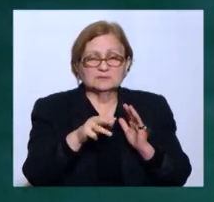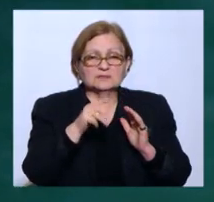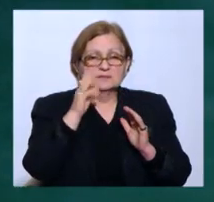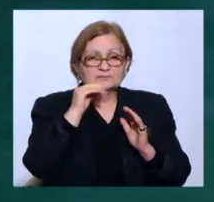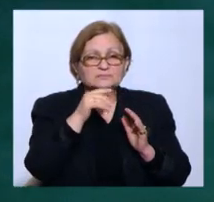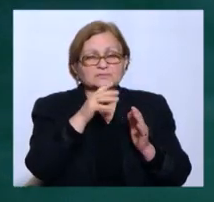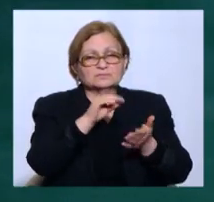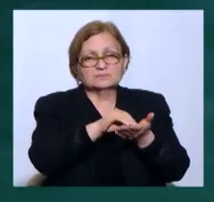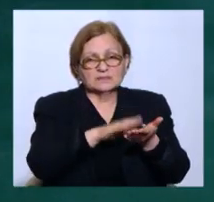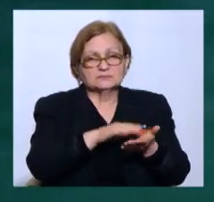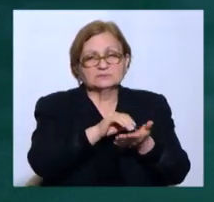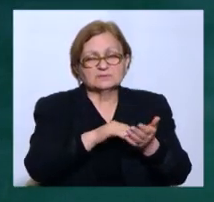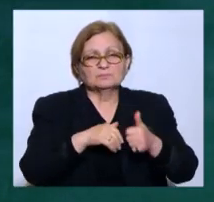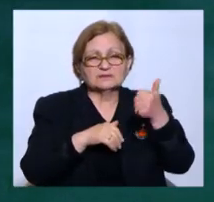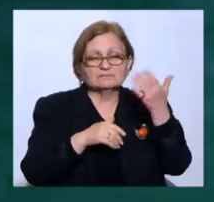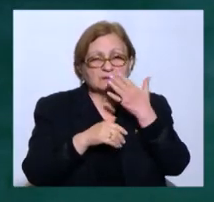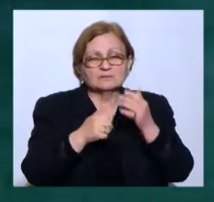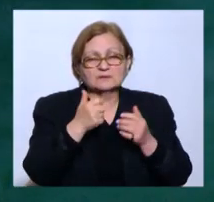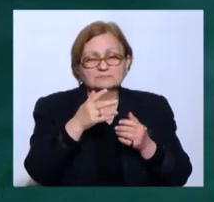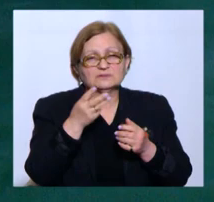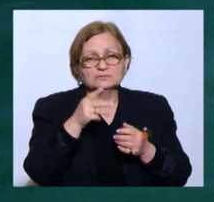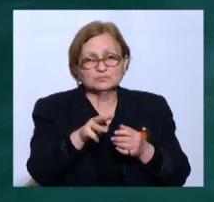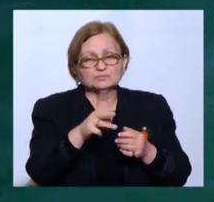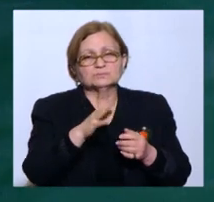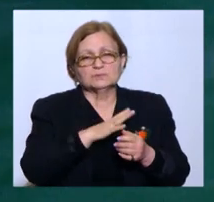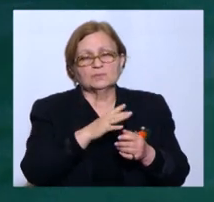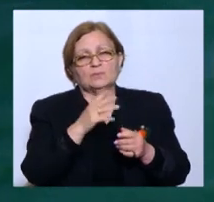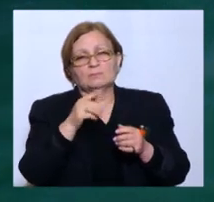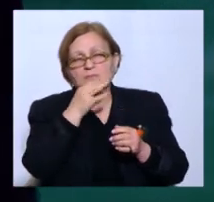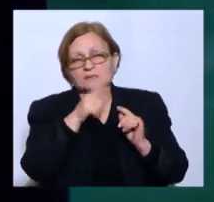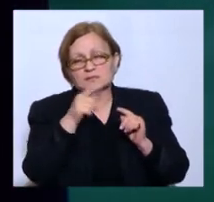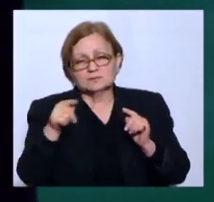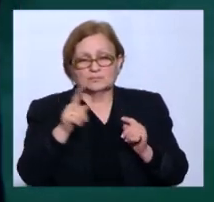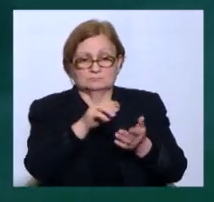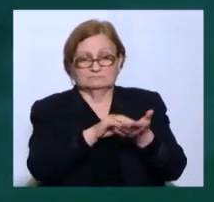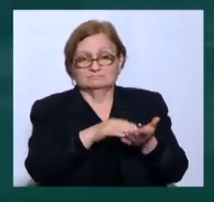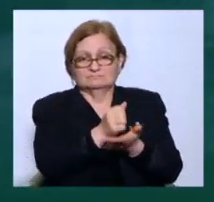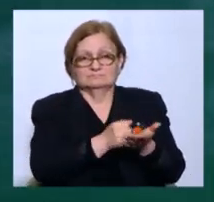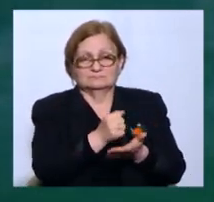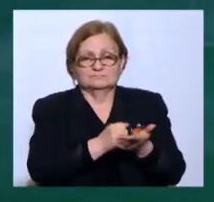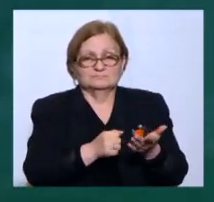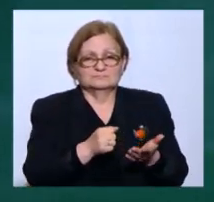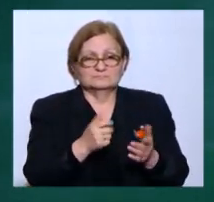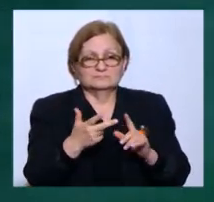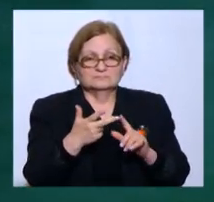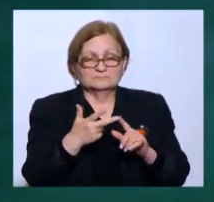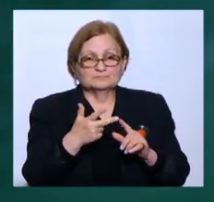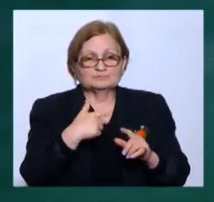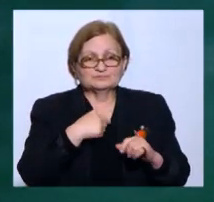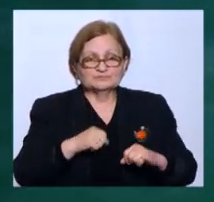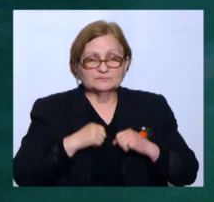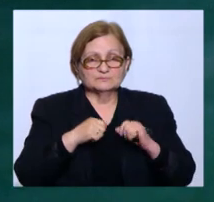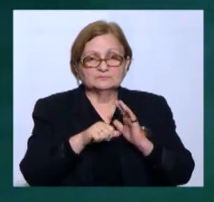წყებთ, ამოიწეროთ ხოლმე პირველ გაკვეთილზე ამდენი წუთი ვარჯიშე, მერე ამდენი, რომ გქონდეთ ეს თქვენი სტატისტიკა. მესამე გაკვეთილზე